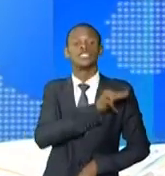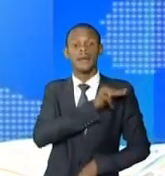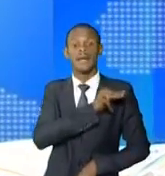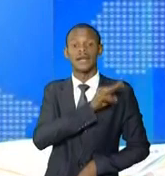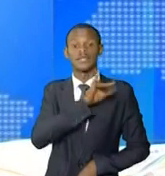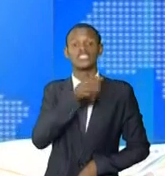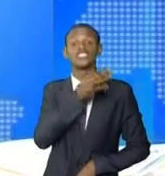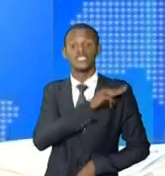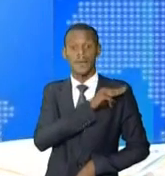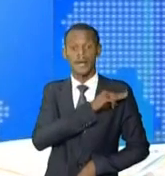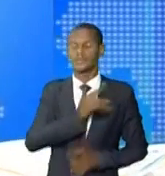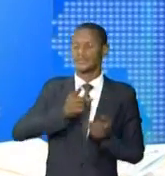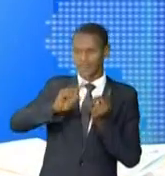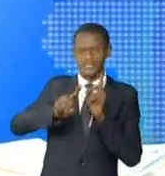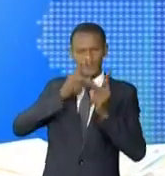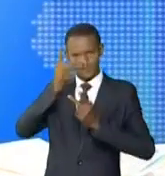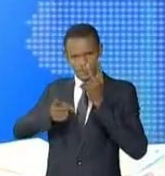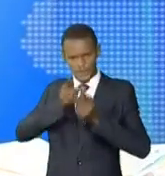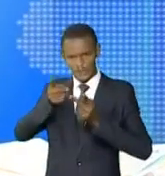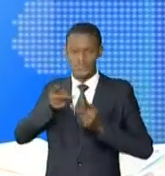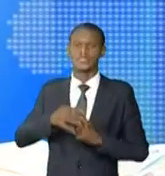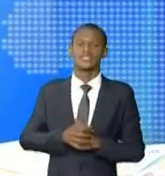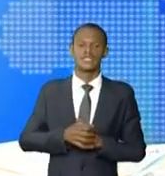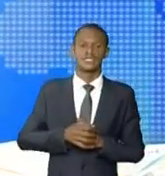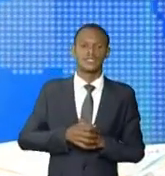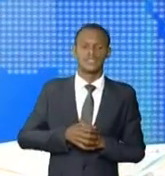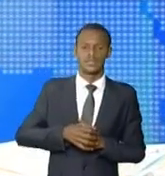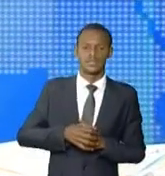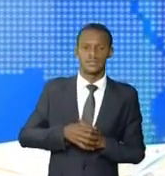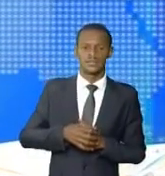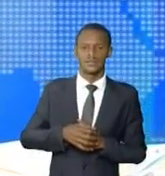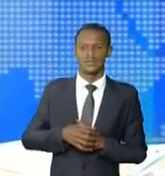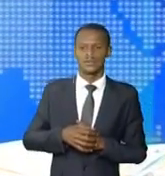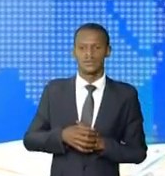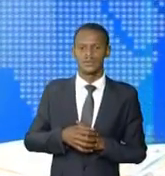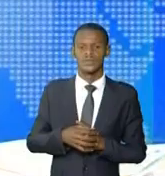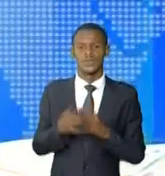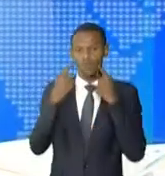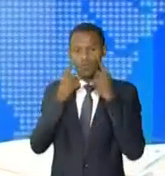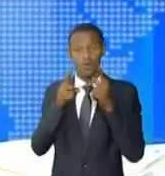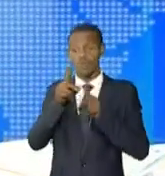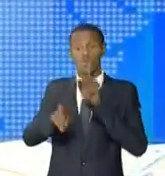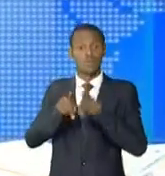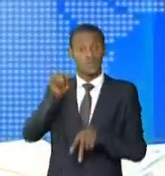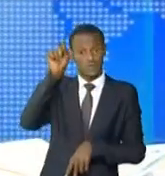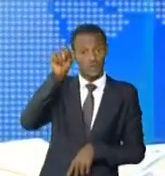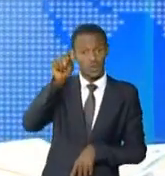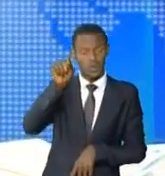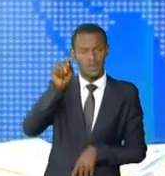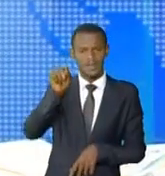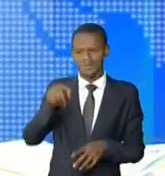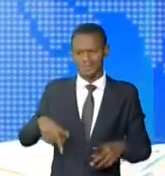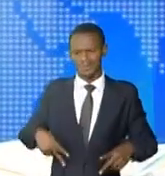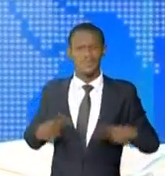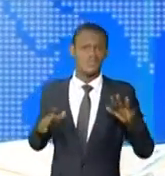les communes de cette circonscription pour se rendre compte des conditions de vie de cette population et voir comment mener des actions en